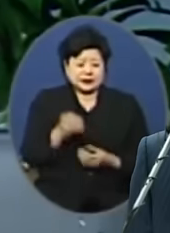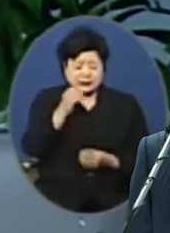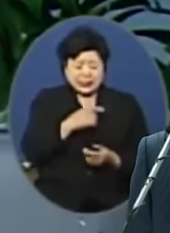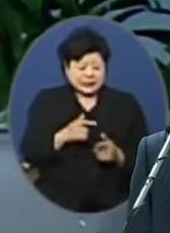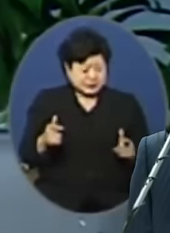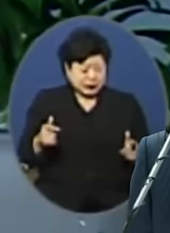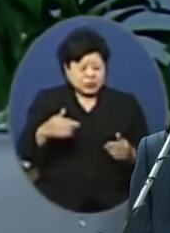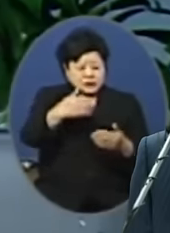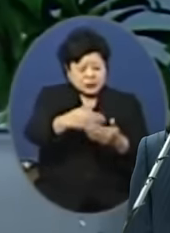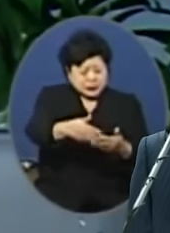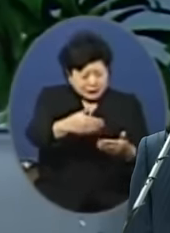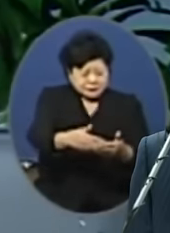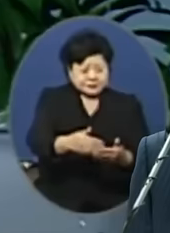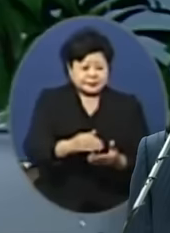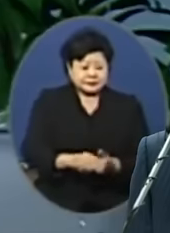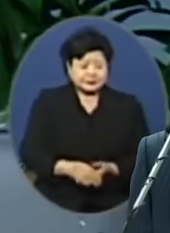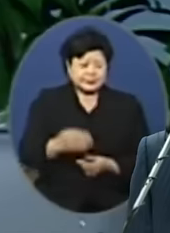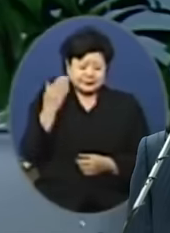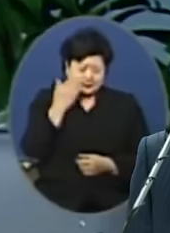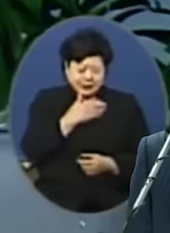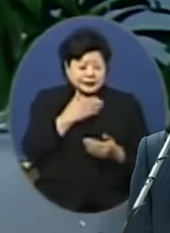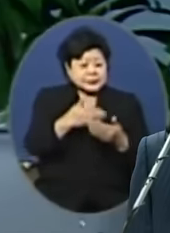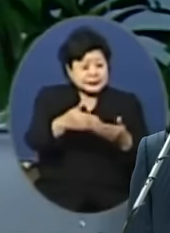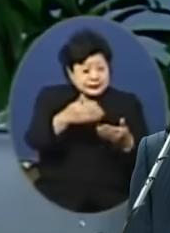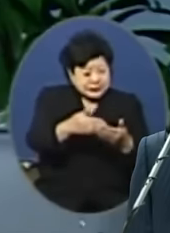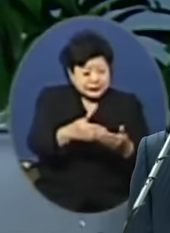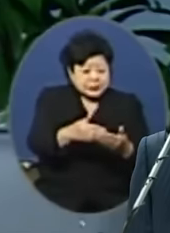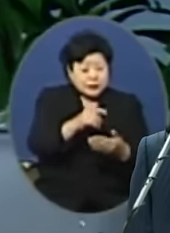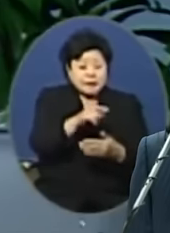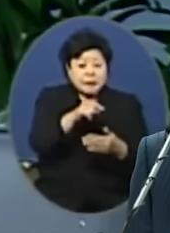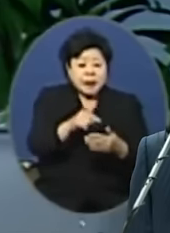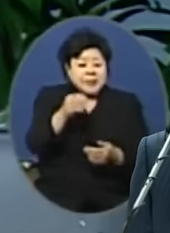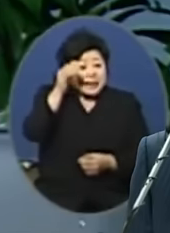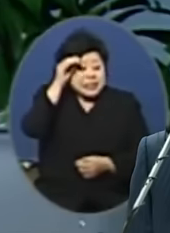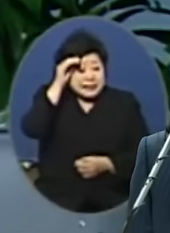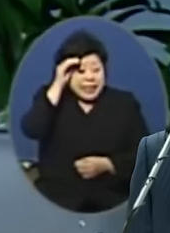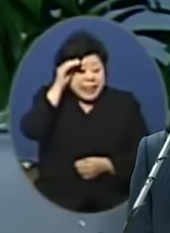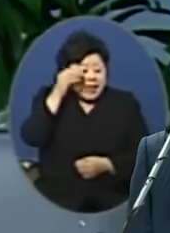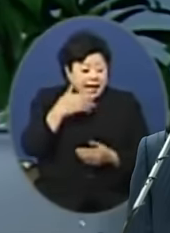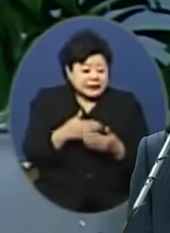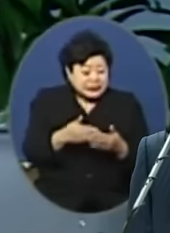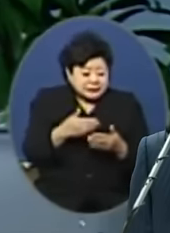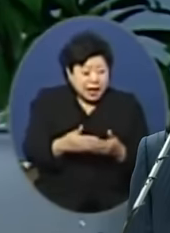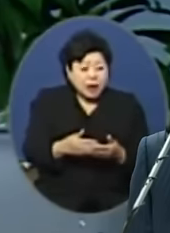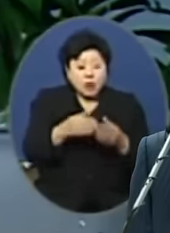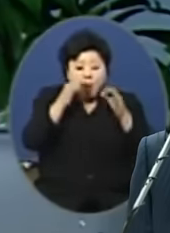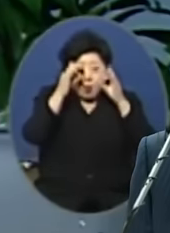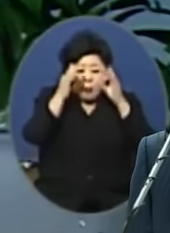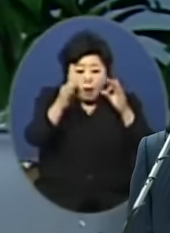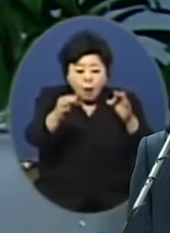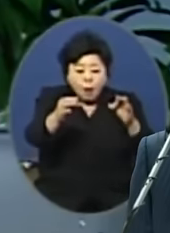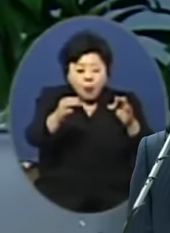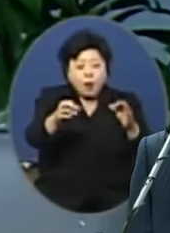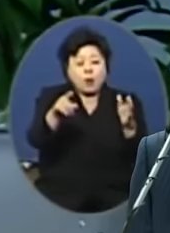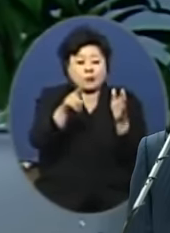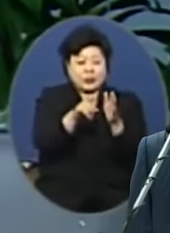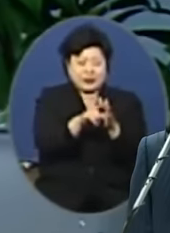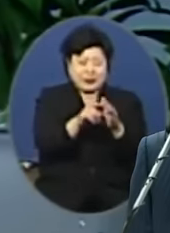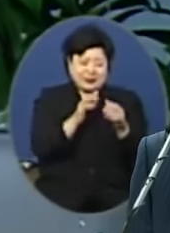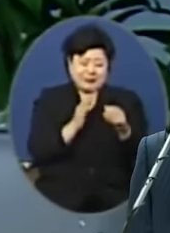말고 그림을 깨끗이 그려보십시오. 마음의 기대를 그림으로 보시고 그것을